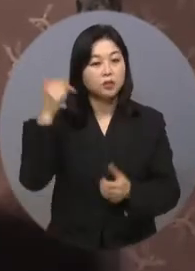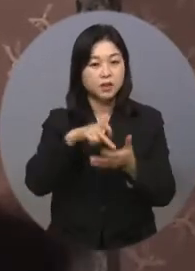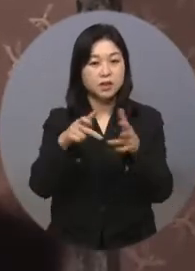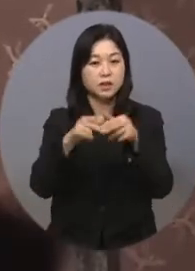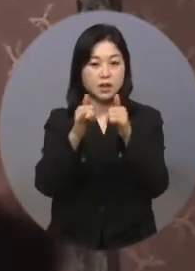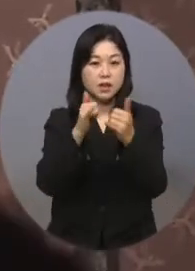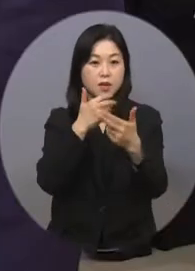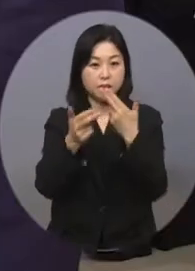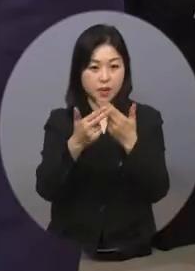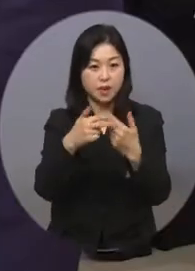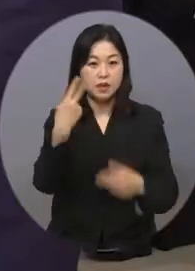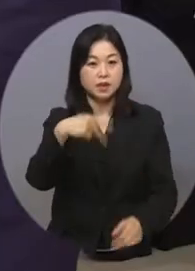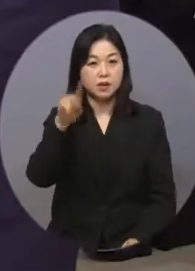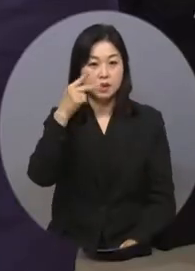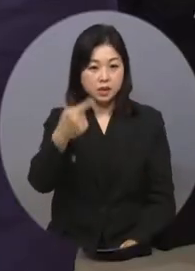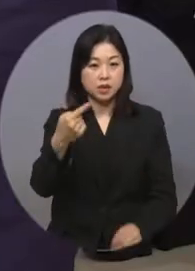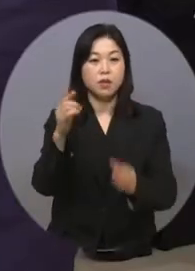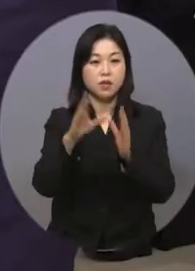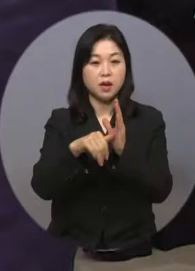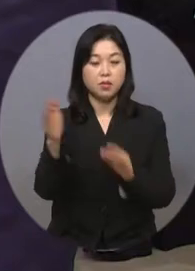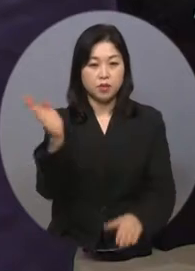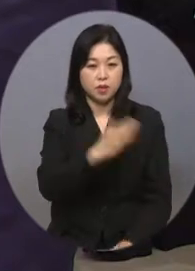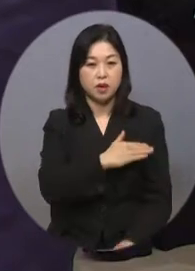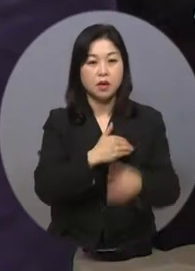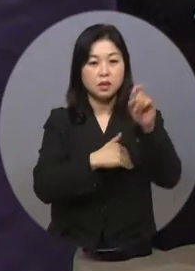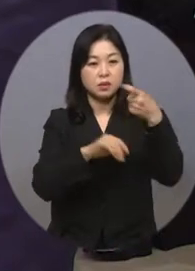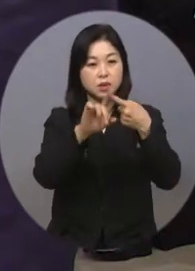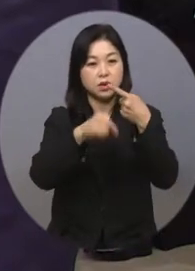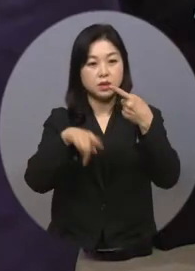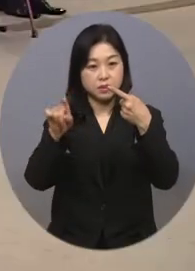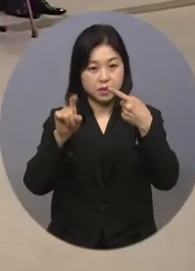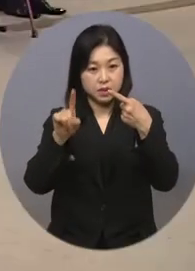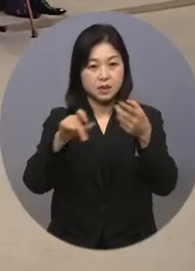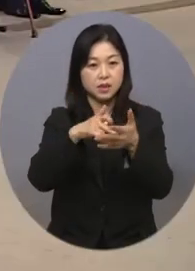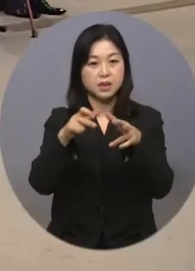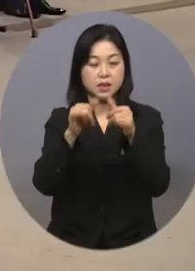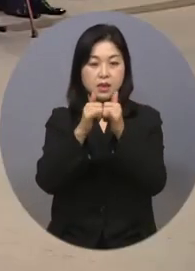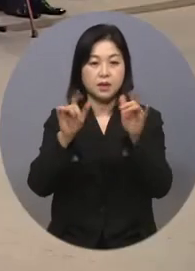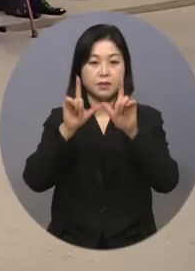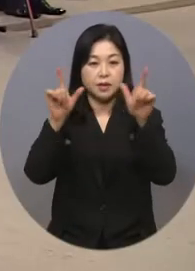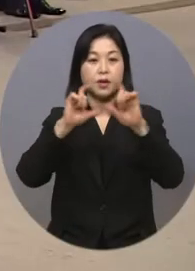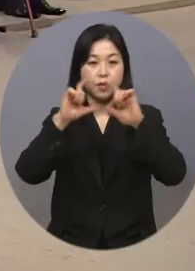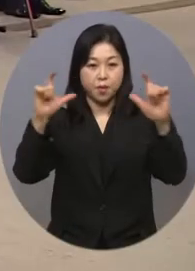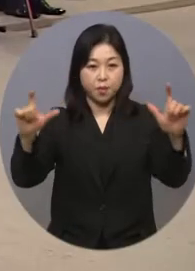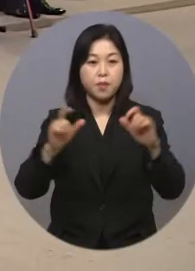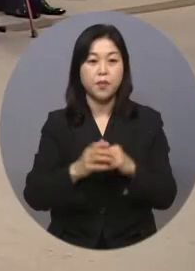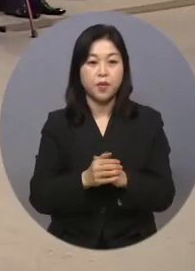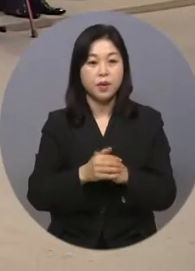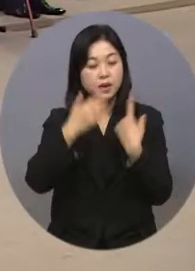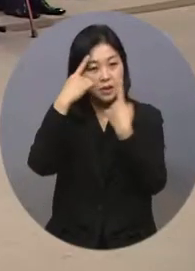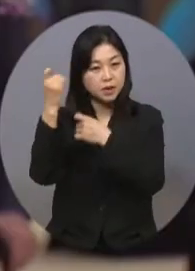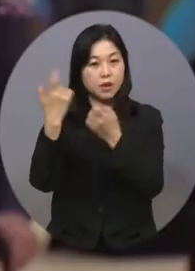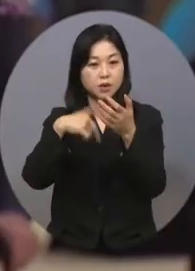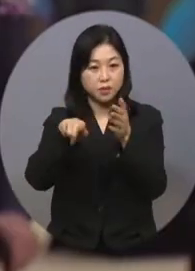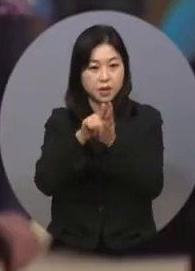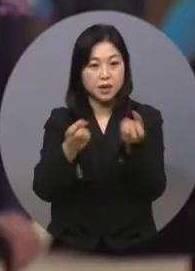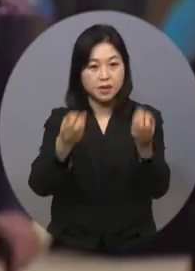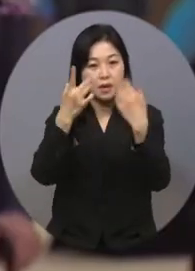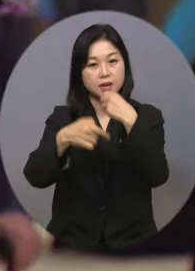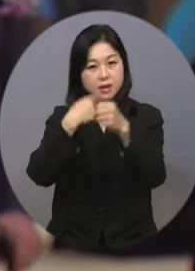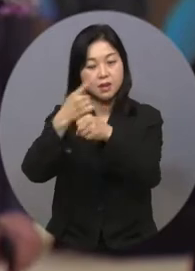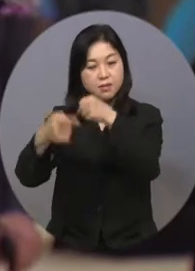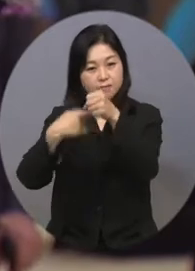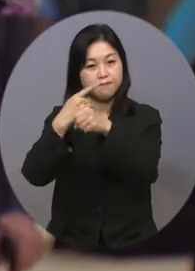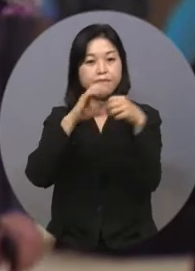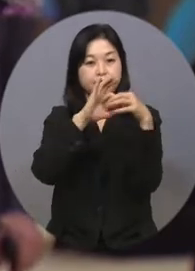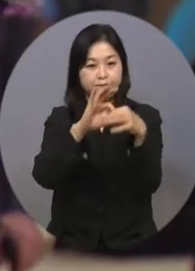한국지체장애인협회는 지난 2001년부터 11월 11일을 지체장애인의 날로 선포하고 이를 기념하는 행사를 매년 개최하고